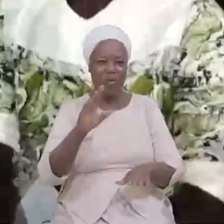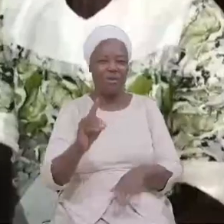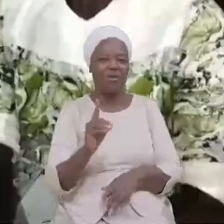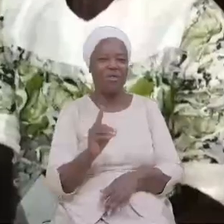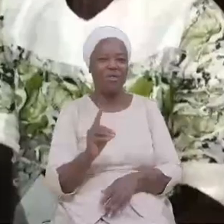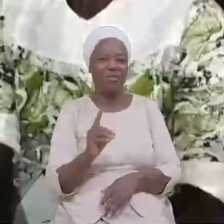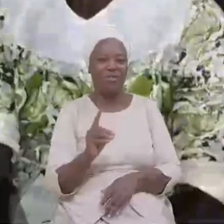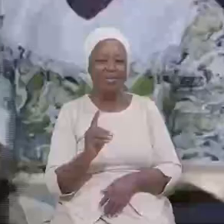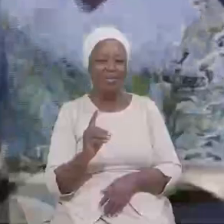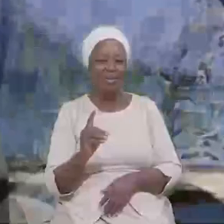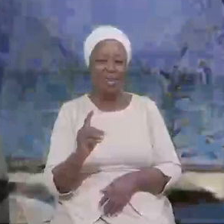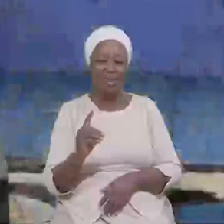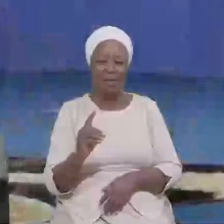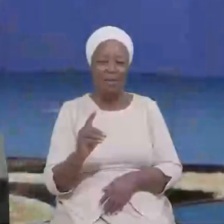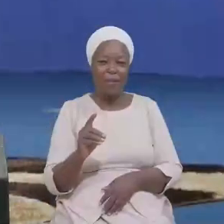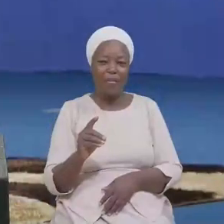Quand est-ce que tu vas prendre ton lit et marcher?